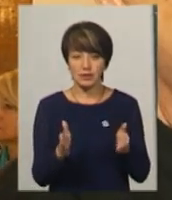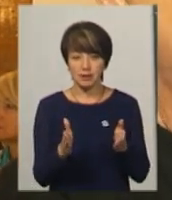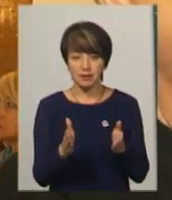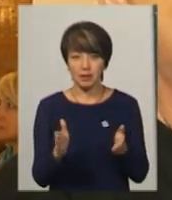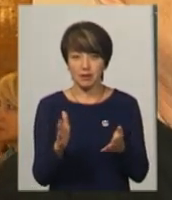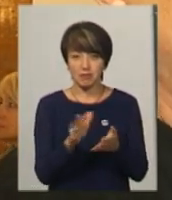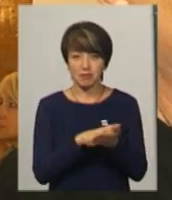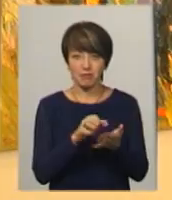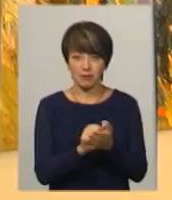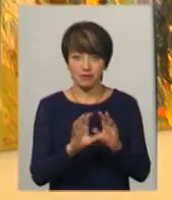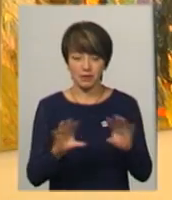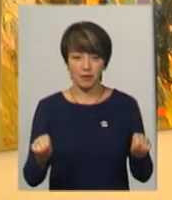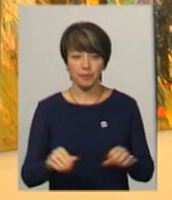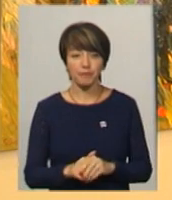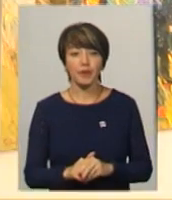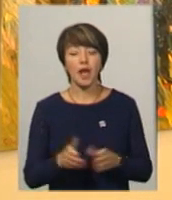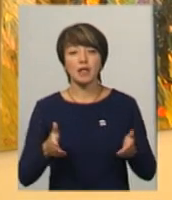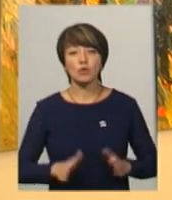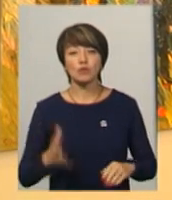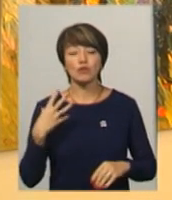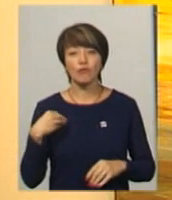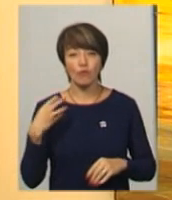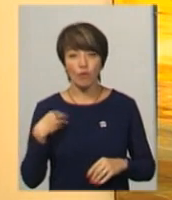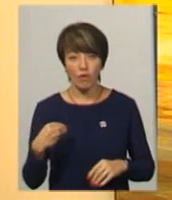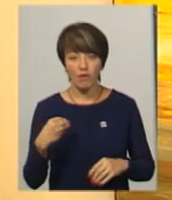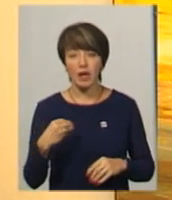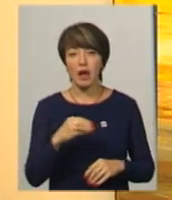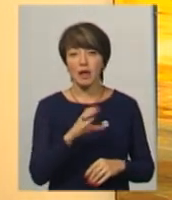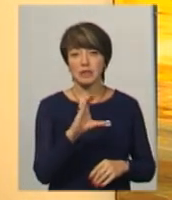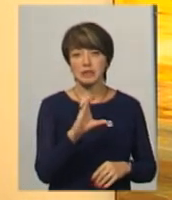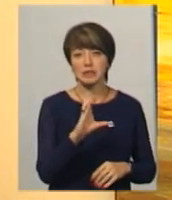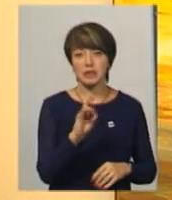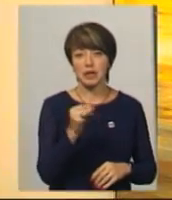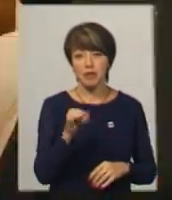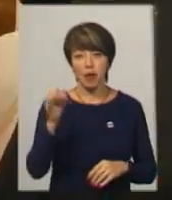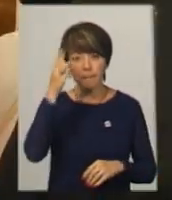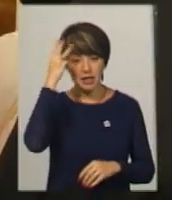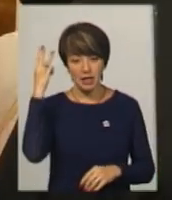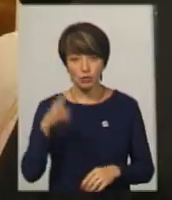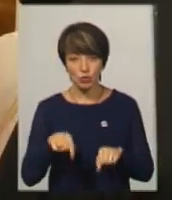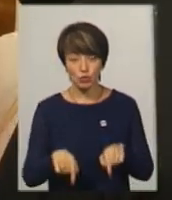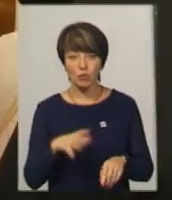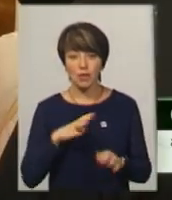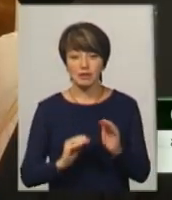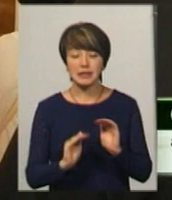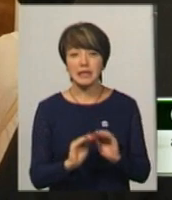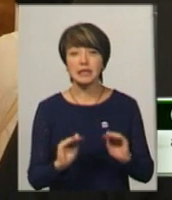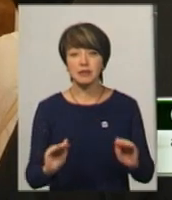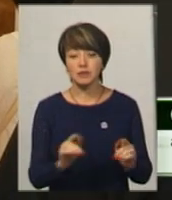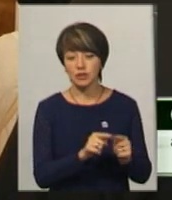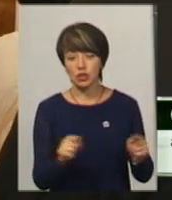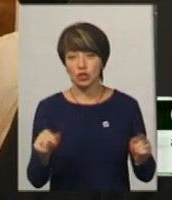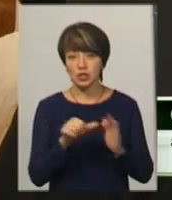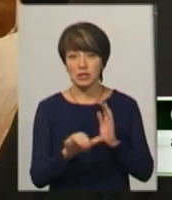чи порвати. Народившись у Львові, Сергій Овчарук у Хмельницькому провів своє дитинство. Свідоме дитинство 65-го